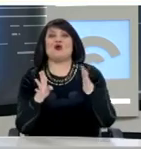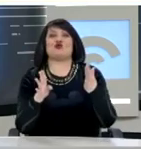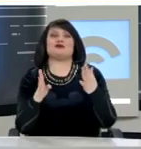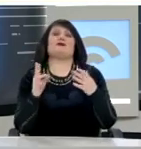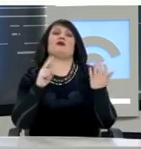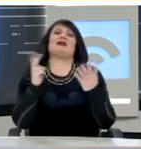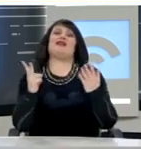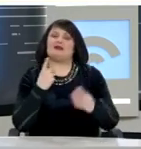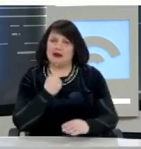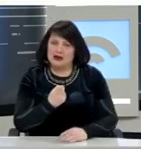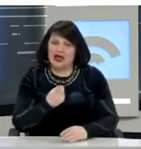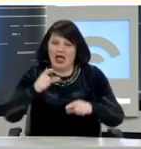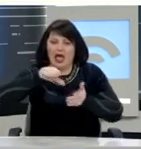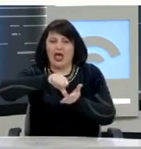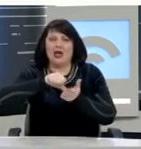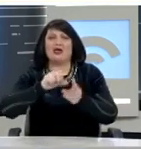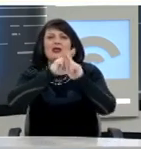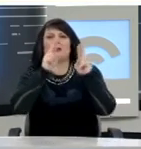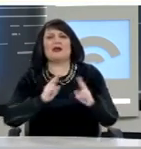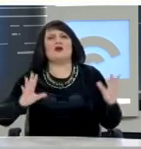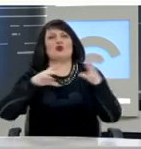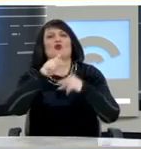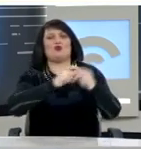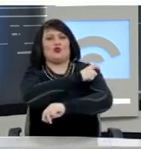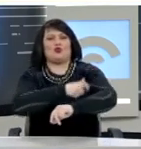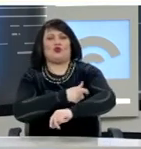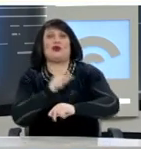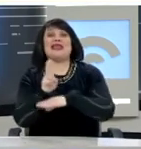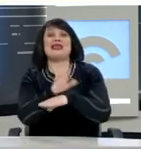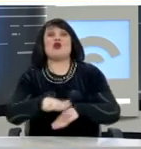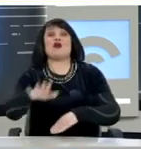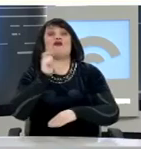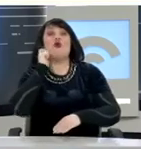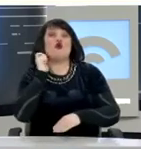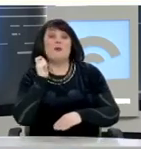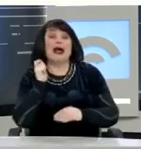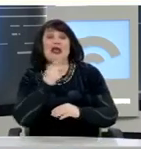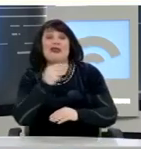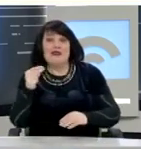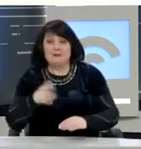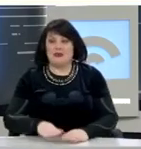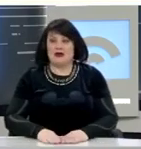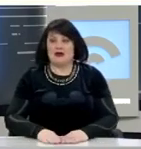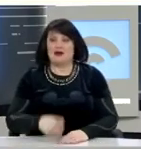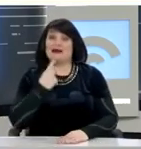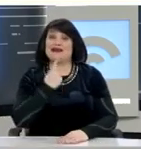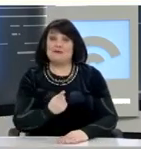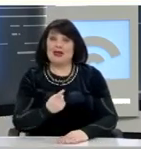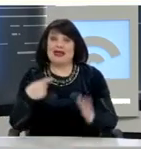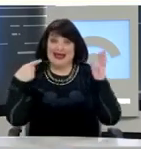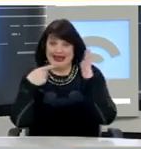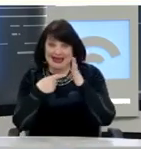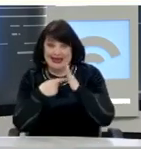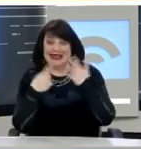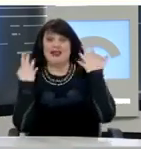1977 έγινε στην Αθήνα η Διεθνή Συνάντηση των Ηνωμένων Εθνών για τα Γεωγραφικά Ονόματα. Τέλειωσε τότε, λέει, το 1977,